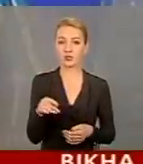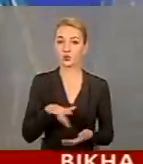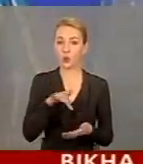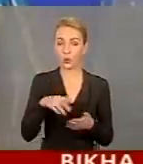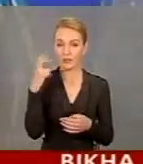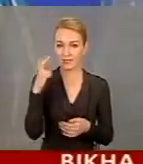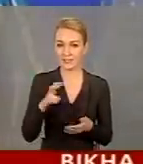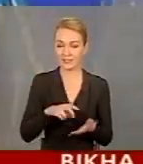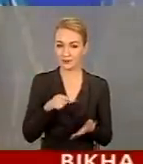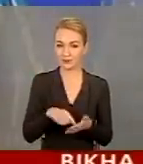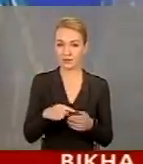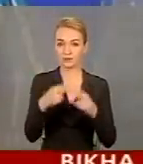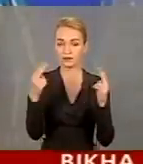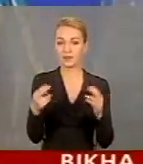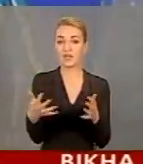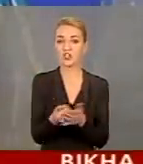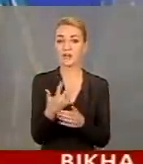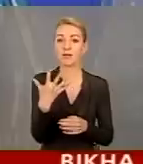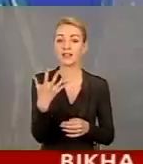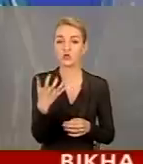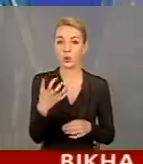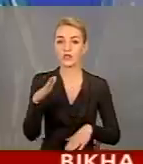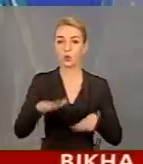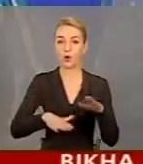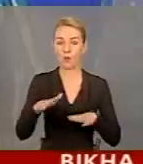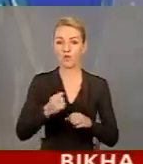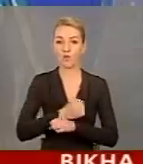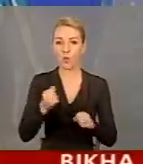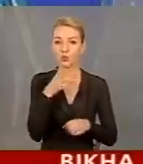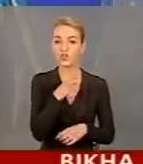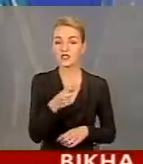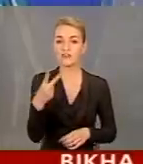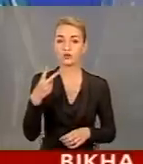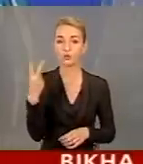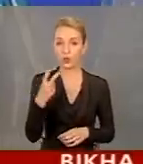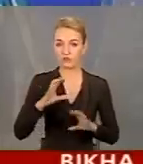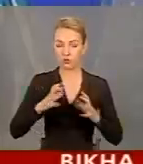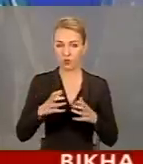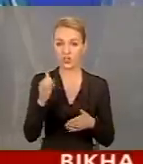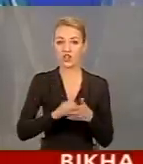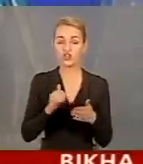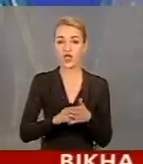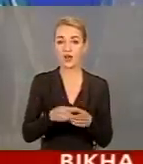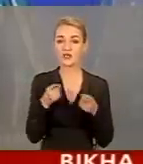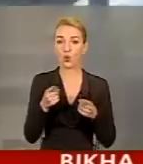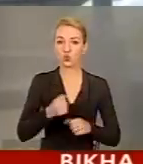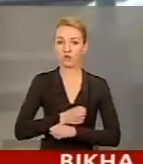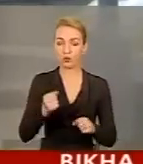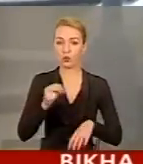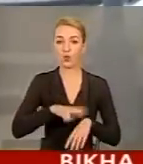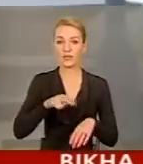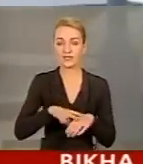столиці неподалік Тауерського мосту знайшли 500-кілограмову бомбу часів Другої світової. Через загрозу вибуху поліція